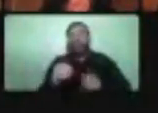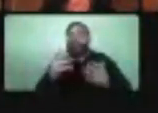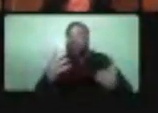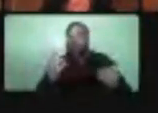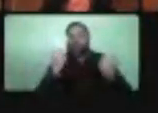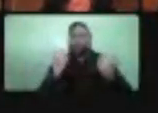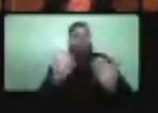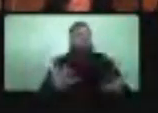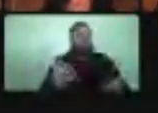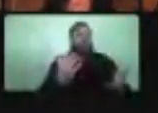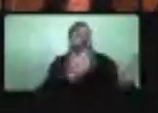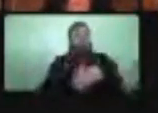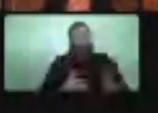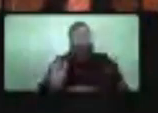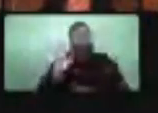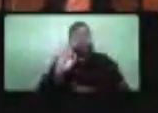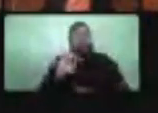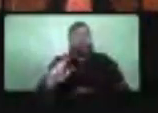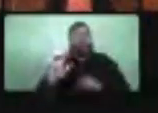ziko hapa.